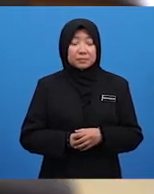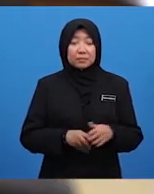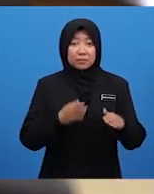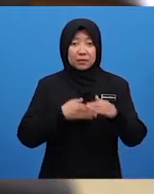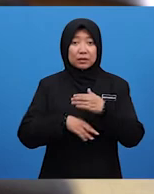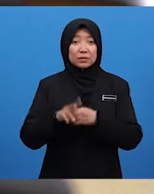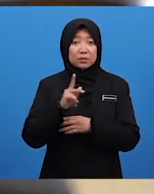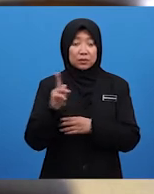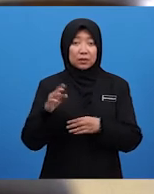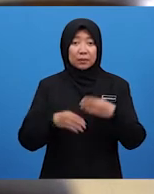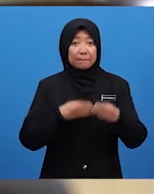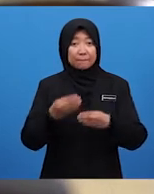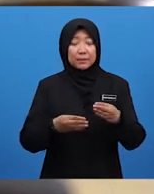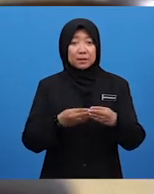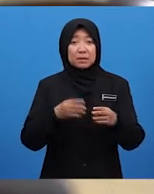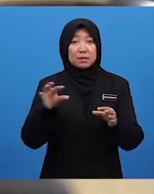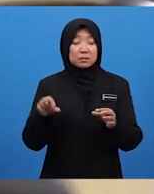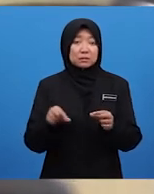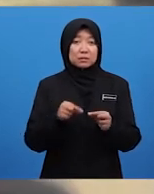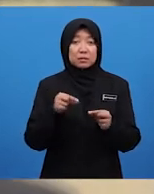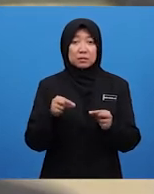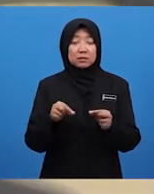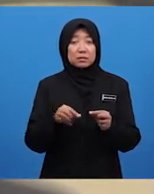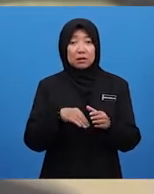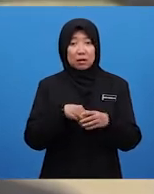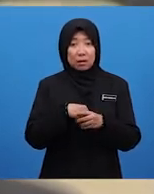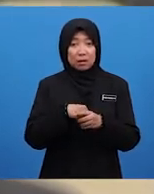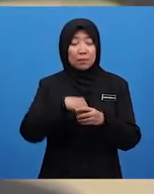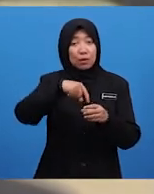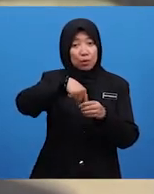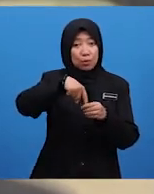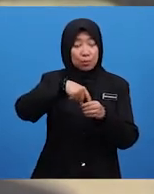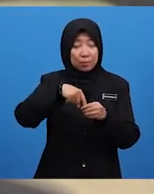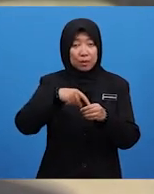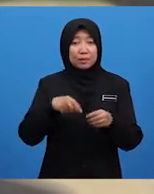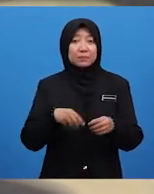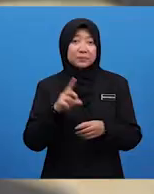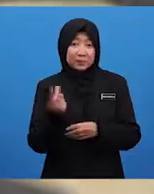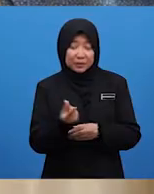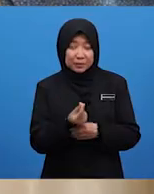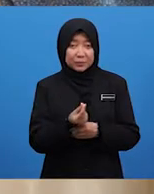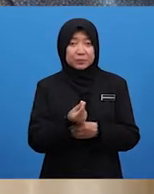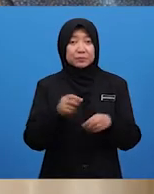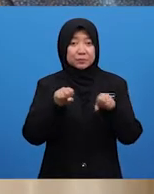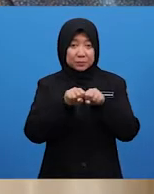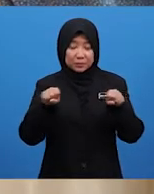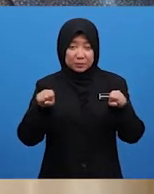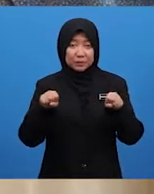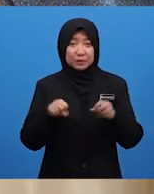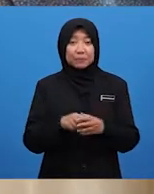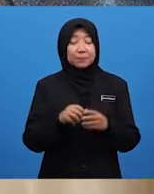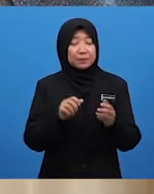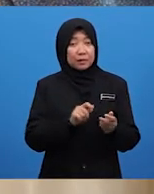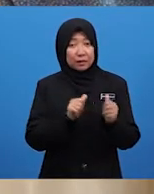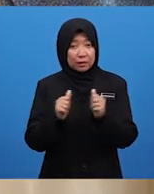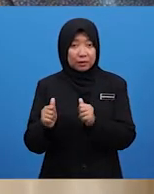Masukkan benang jahit ke dalam lubang jarum mesin smoking glitters. Alihkan